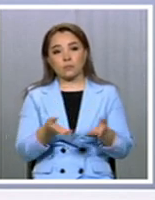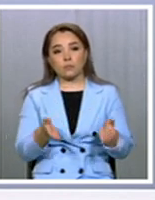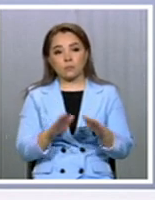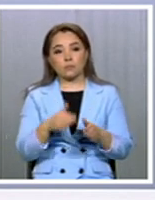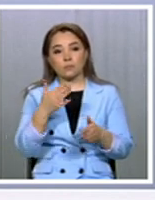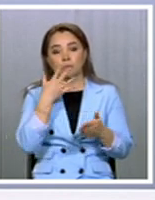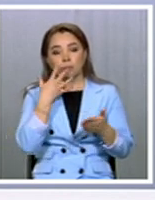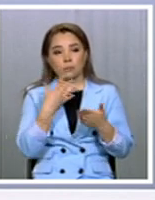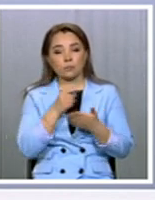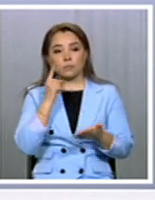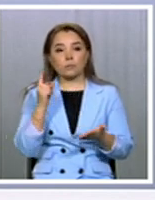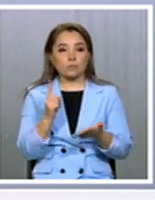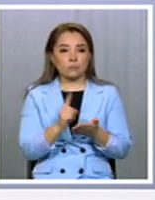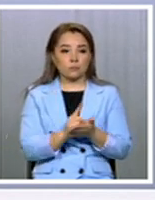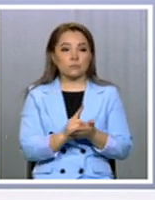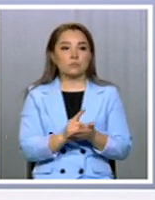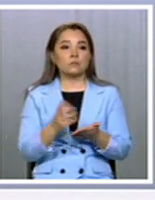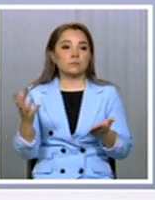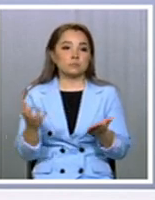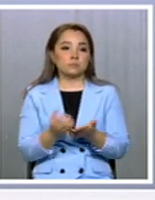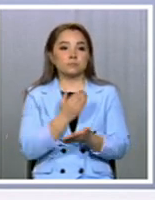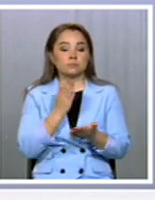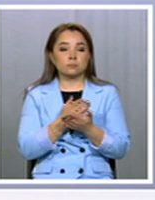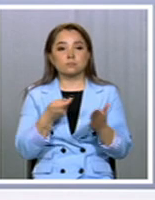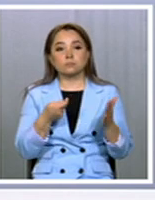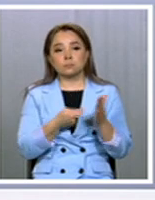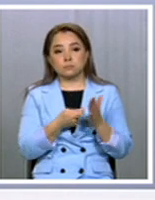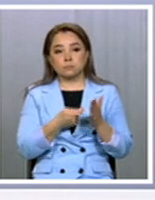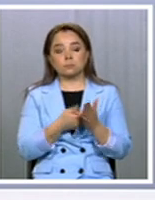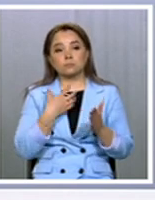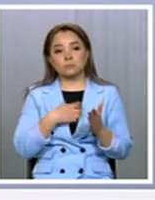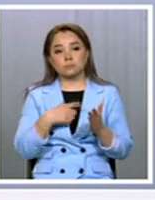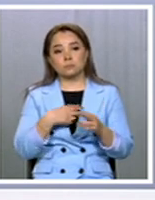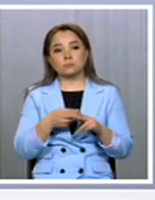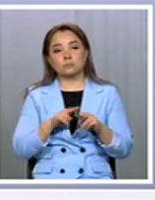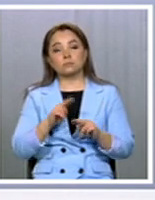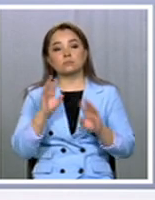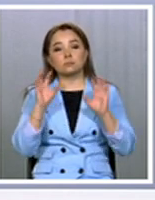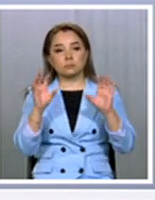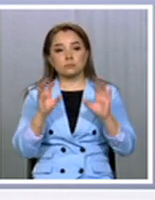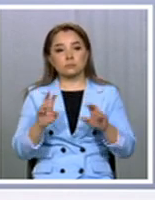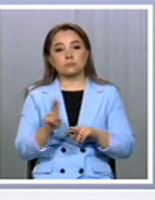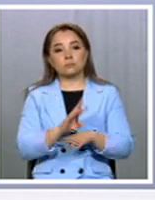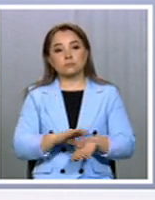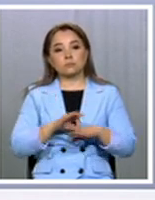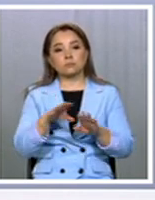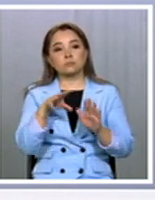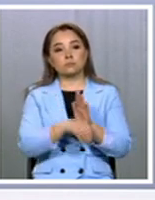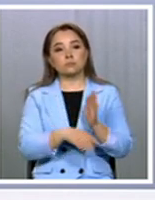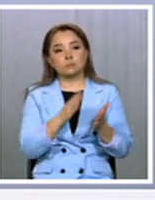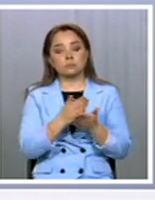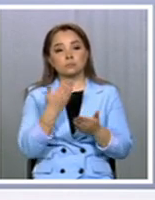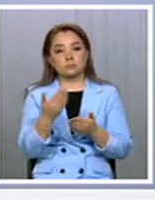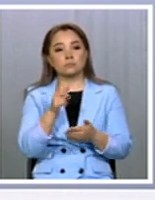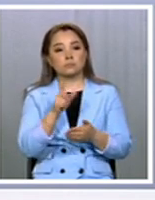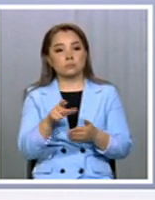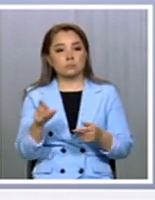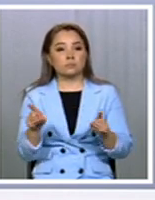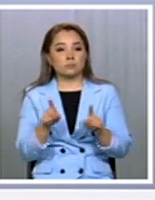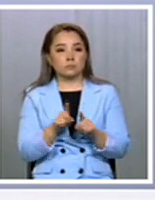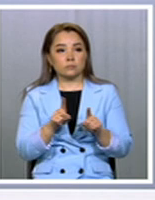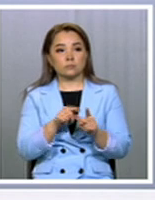оларды міндет түрде тауып алып, асырап, өз шежірелеріне қосатын болған. Кейіннен ондай адамдарды адам